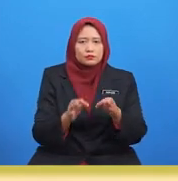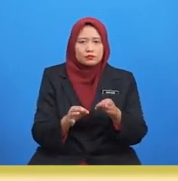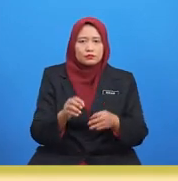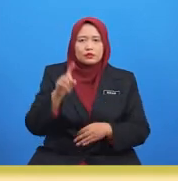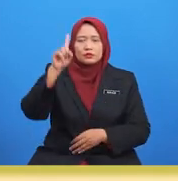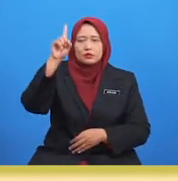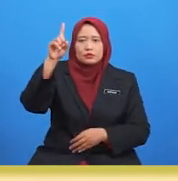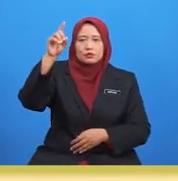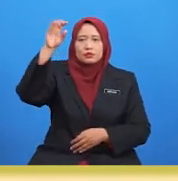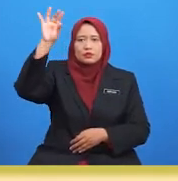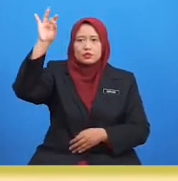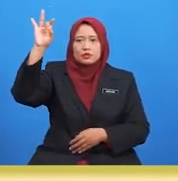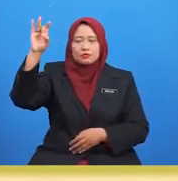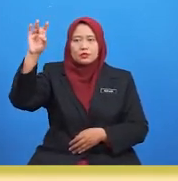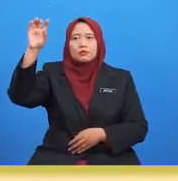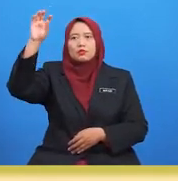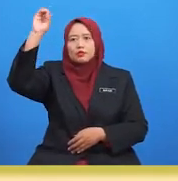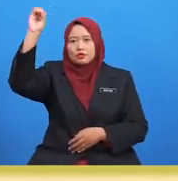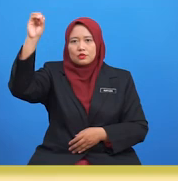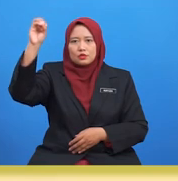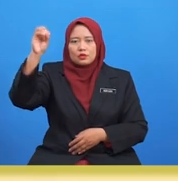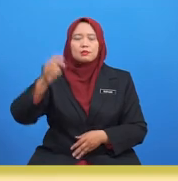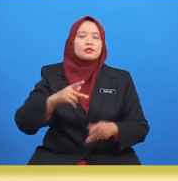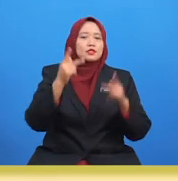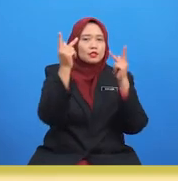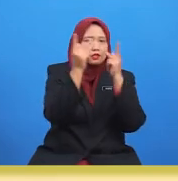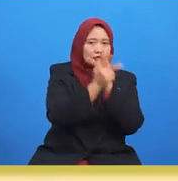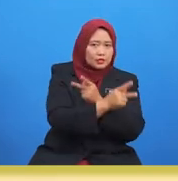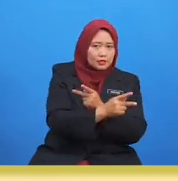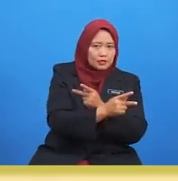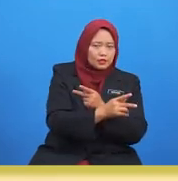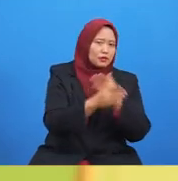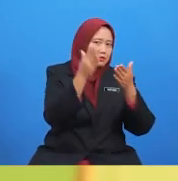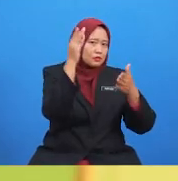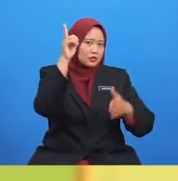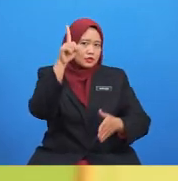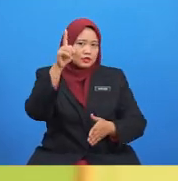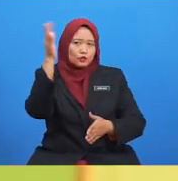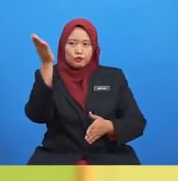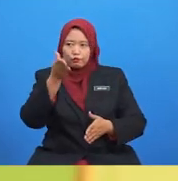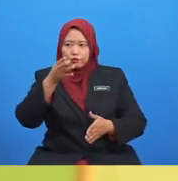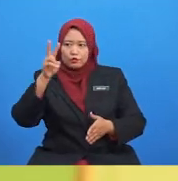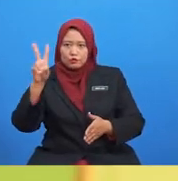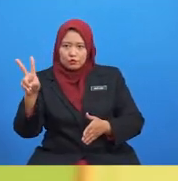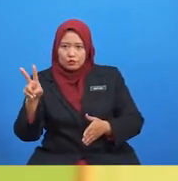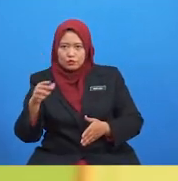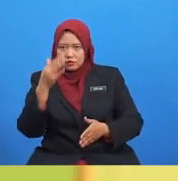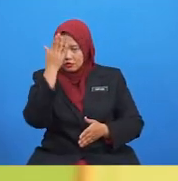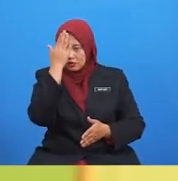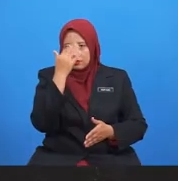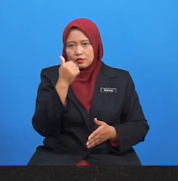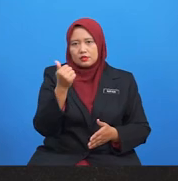kerana 180 darjah adalah separuh daripada 360 darjah. Mari kita sambung ke contoh